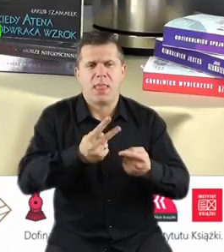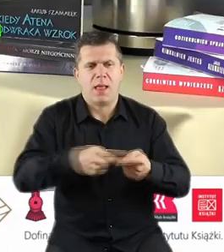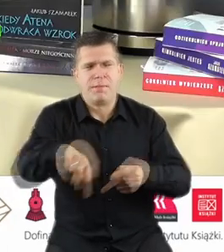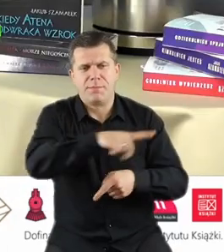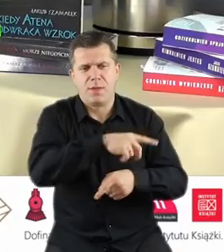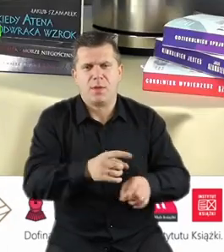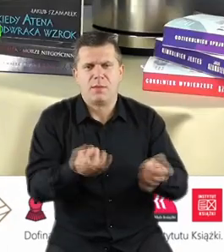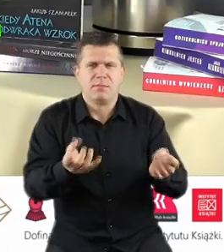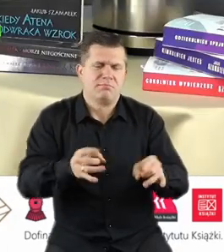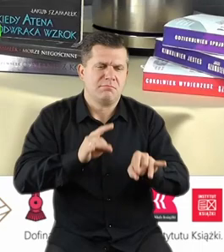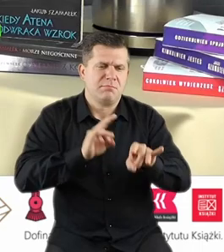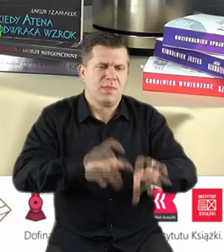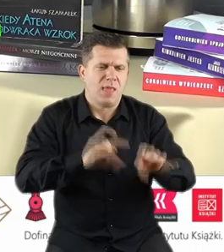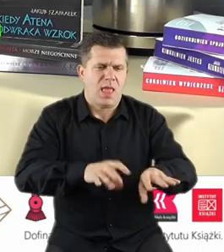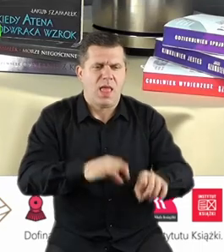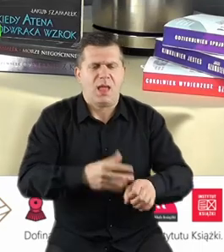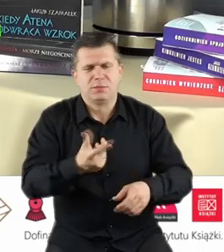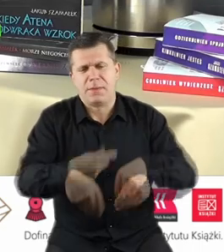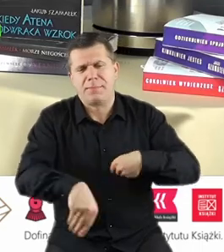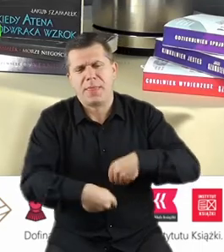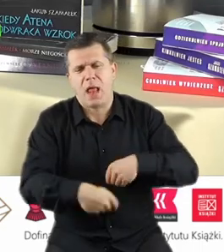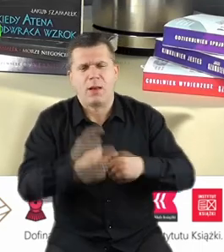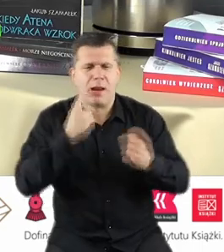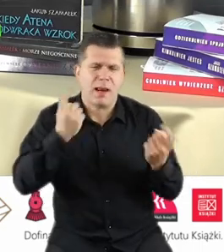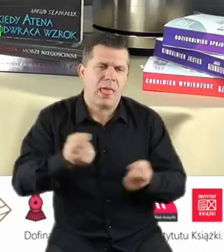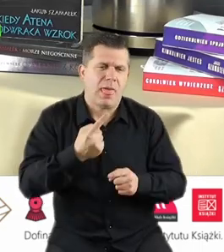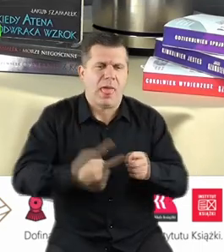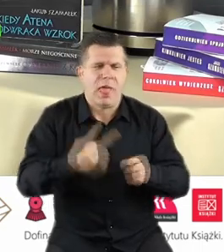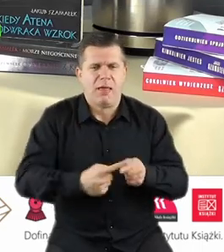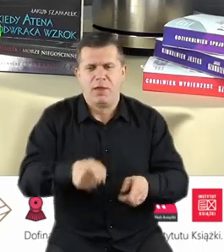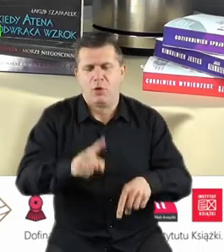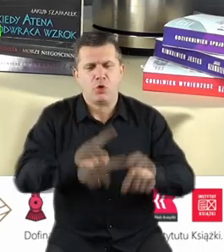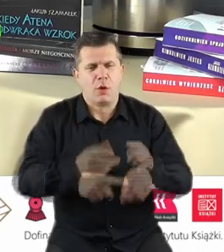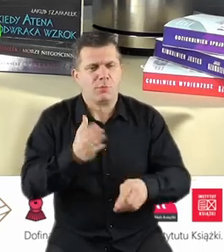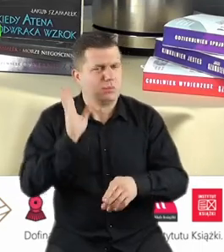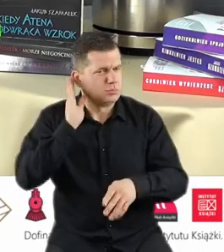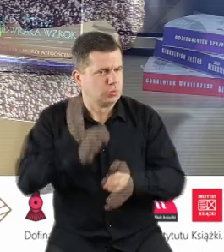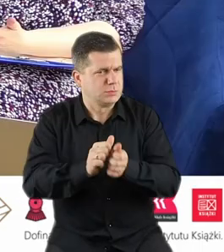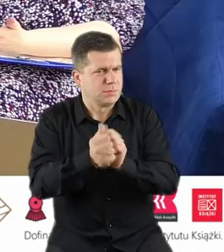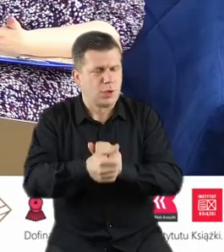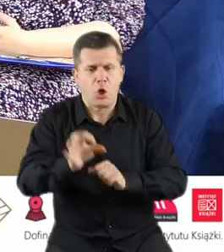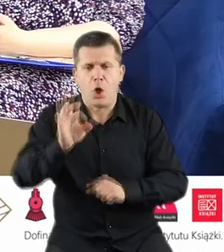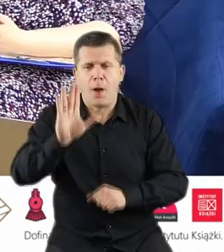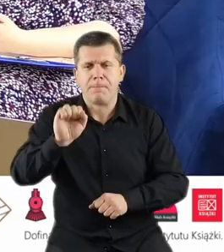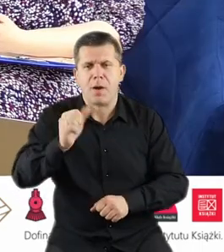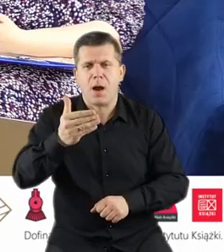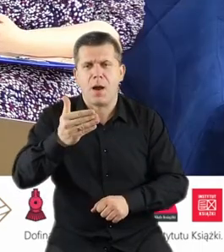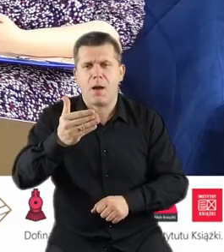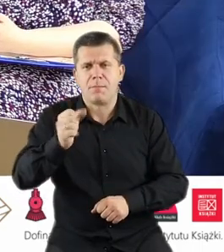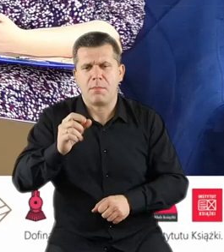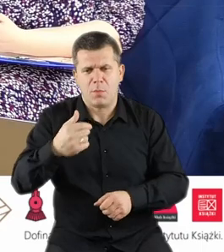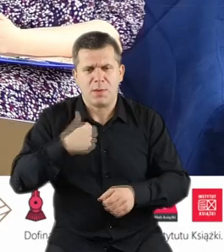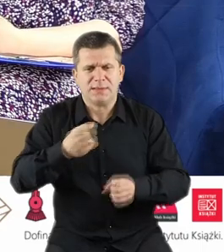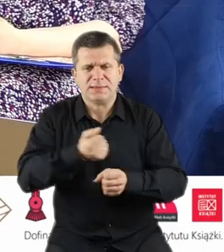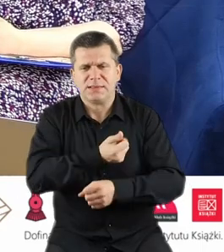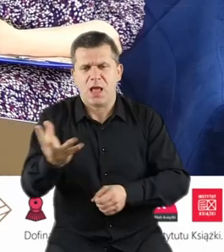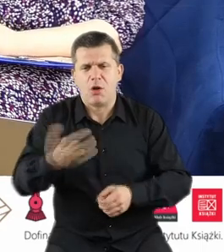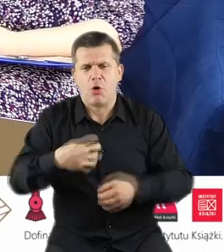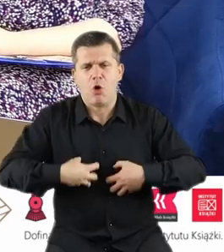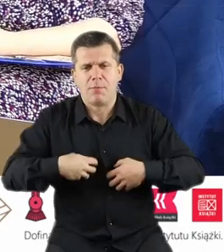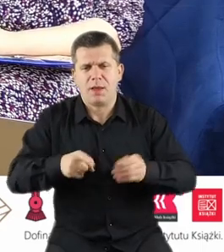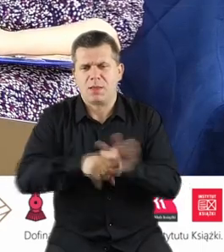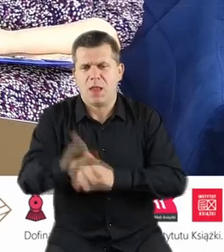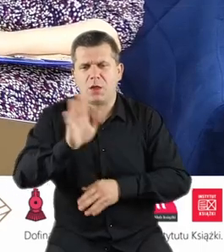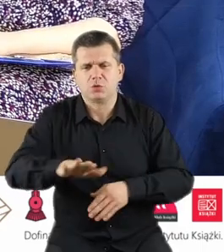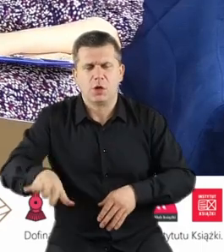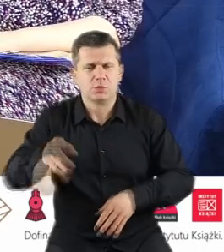w jakimś reality show, więc te jakby normy na pewno się zmieniają. Bo I pani też... Obama występująca w serialu komediowym dla dzieci już chyba nie była Tak,